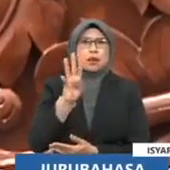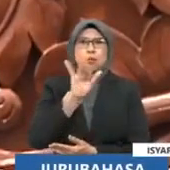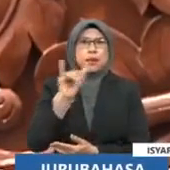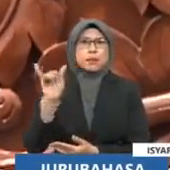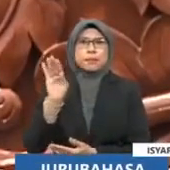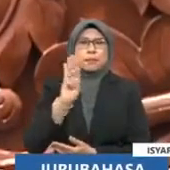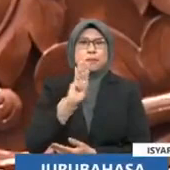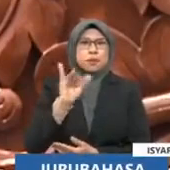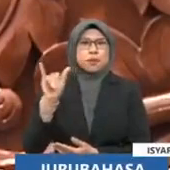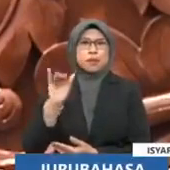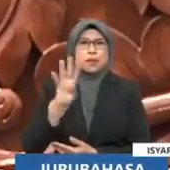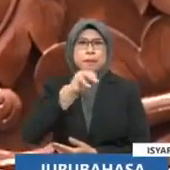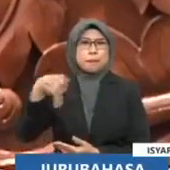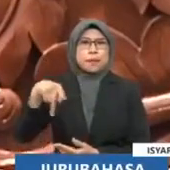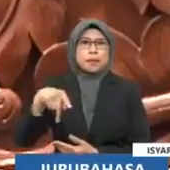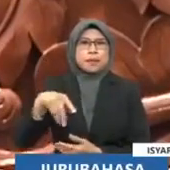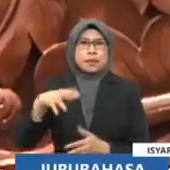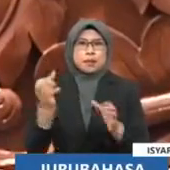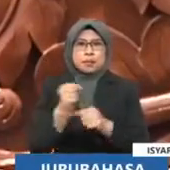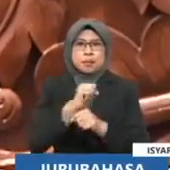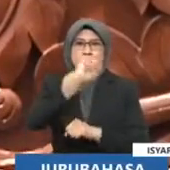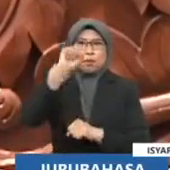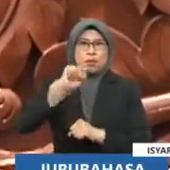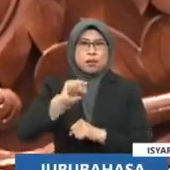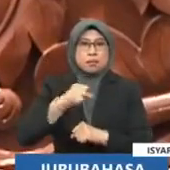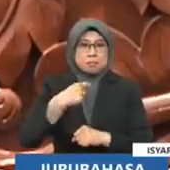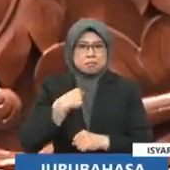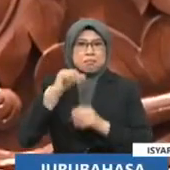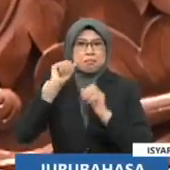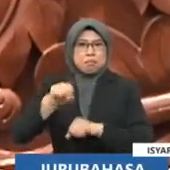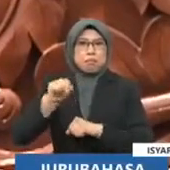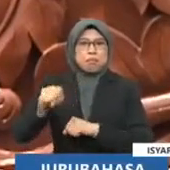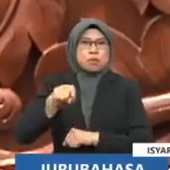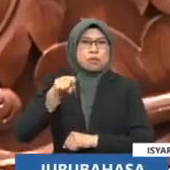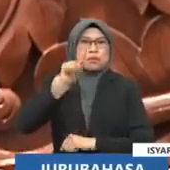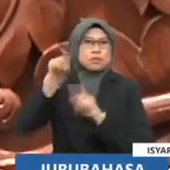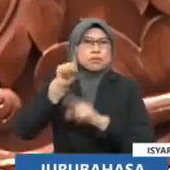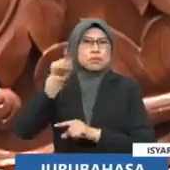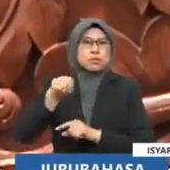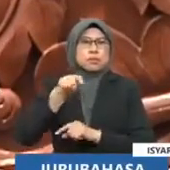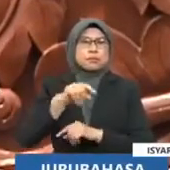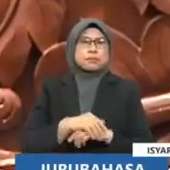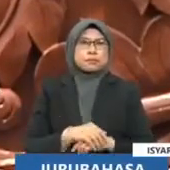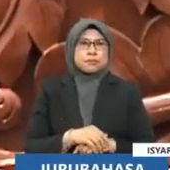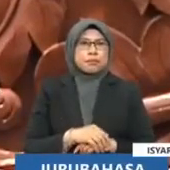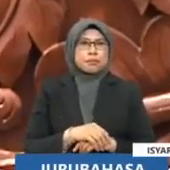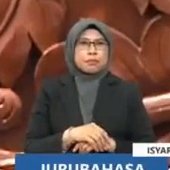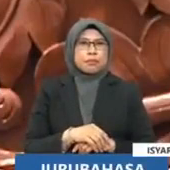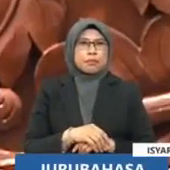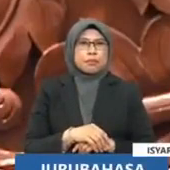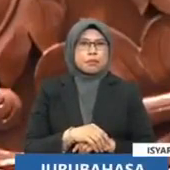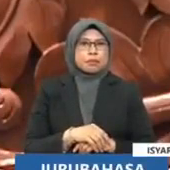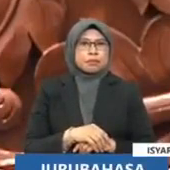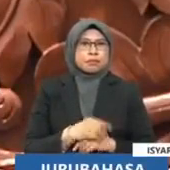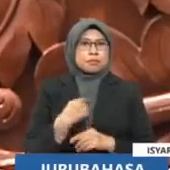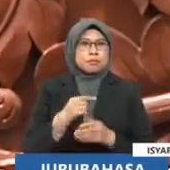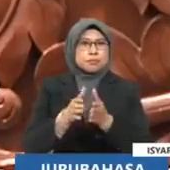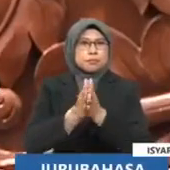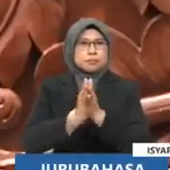yang mendapat soalnya token bukan bukan begitu selesai enak pohon